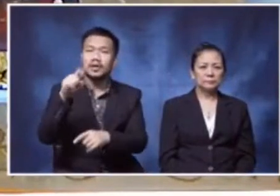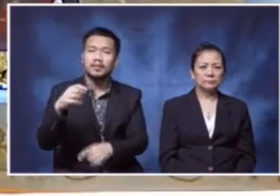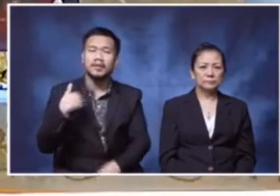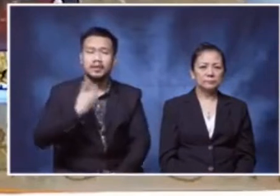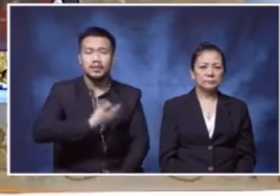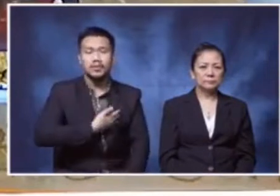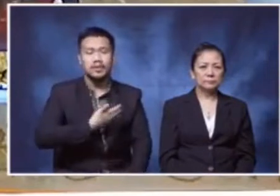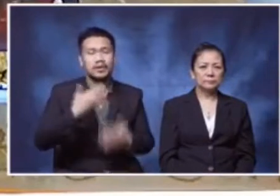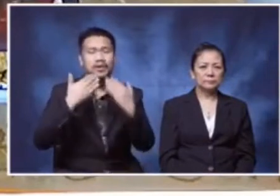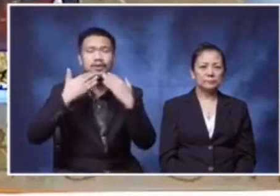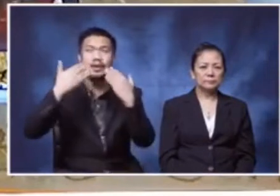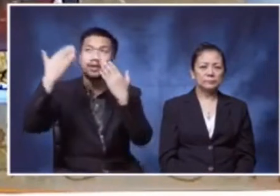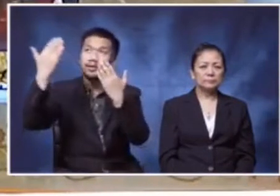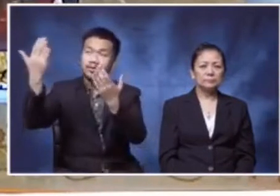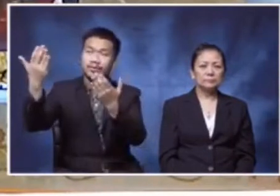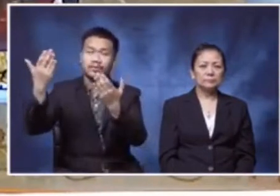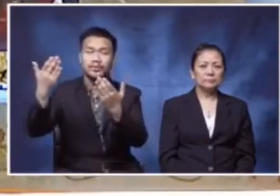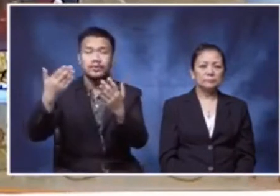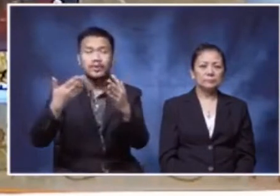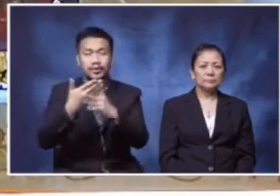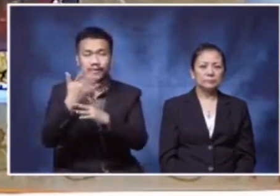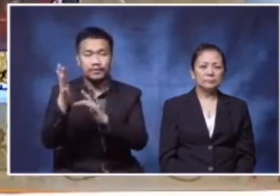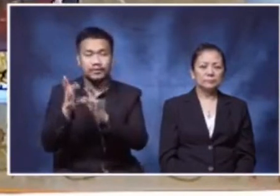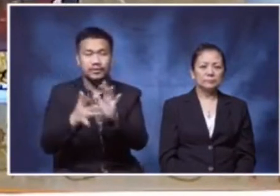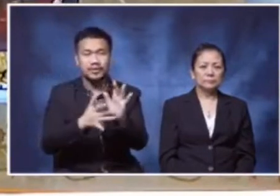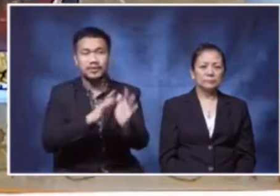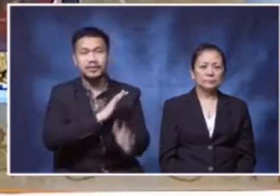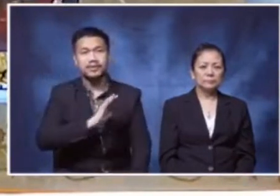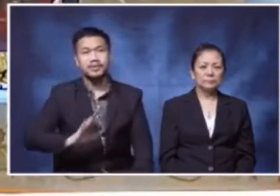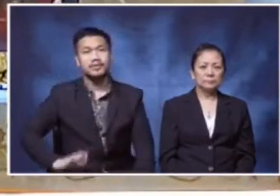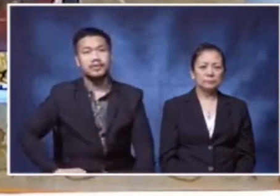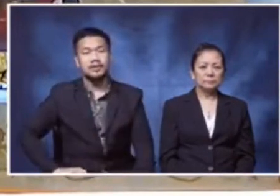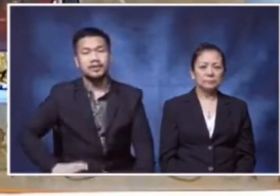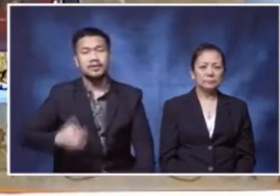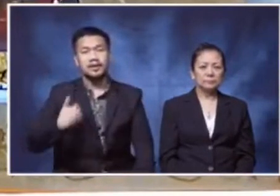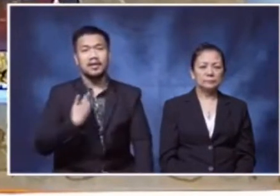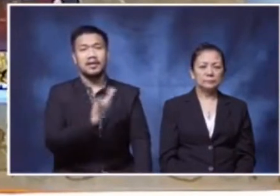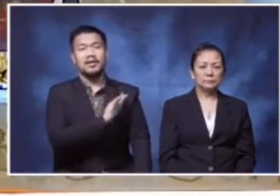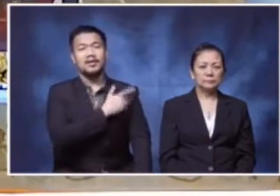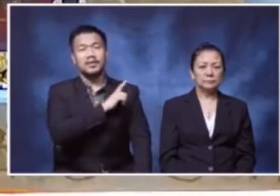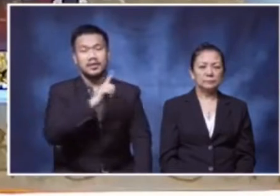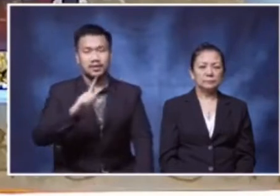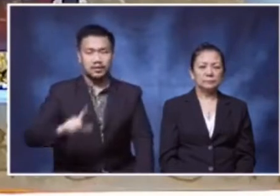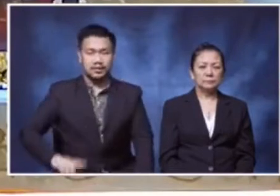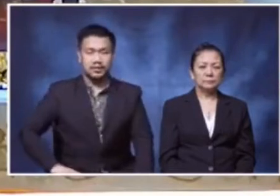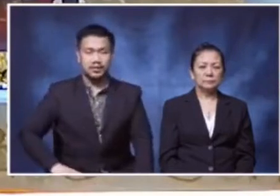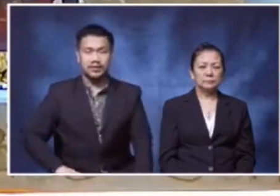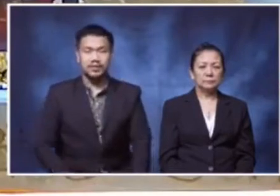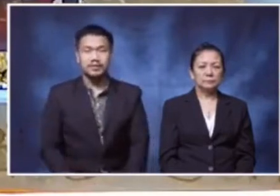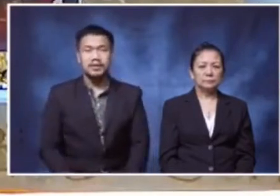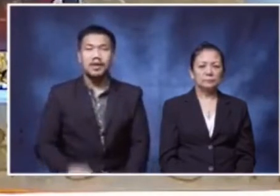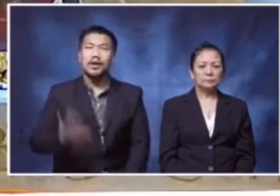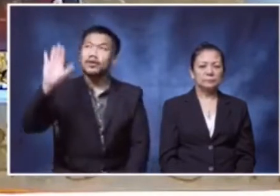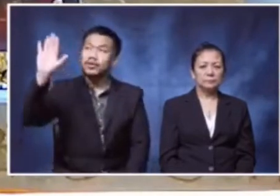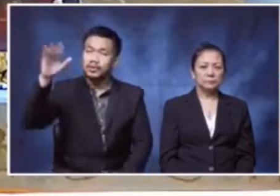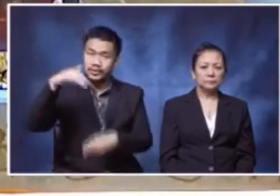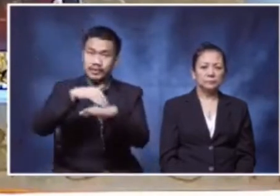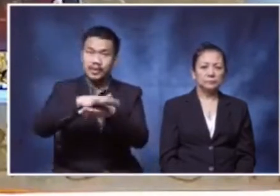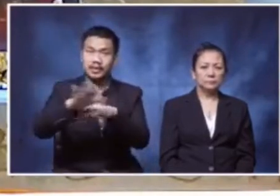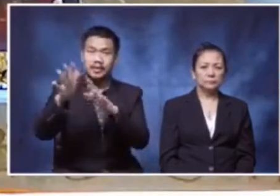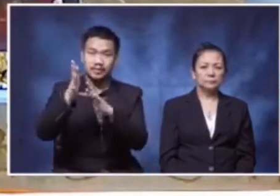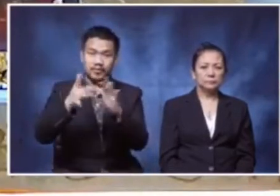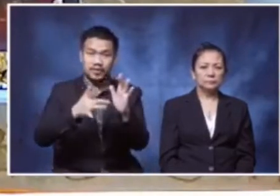ay aming pasalamatan sa pamamagitan ni Hesukristo na aming Panginoon. Ang pagsusugo mo